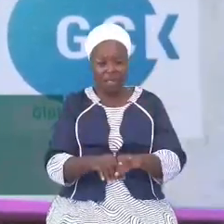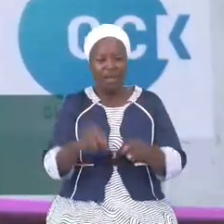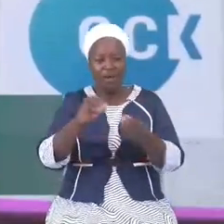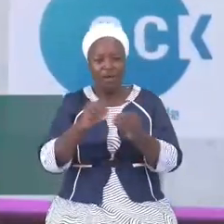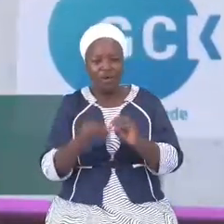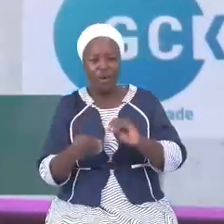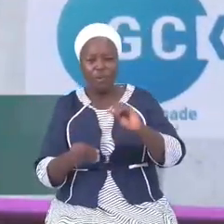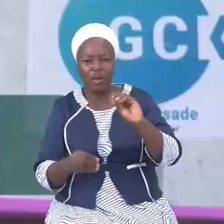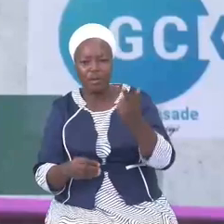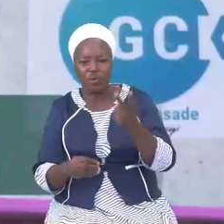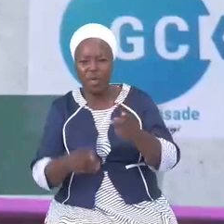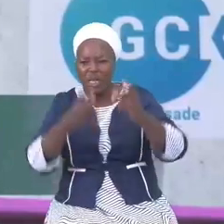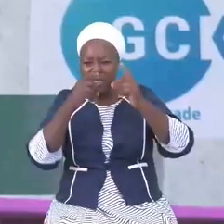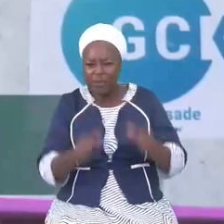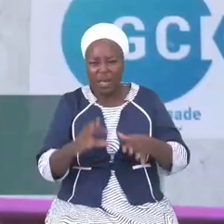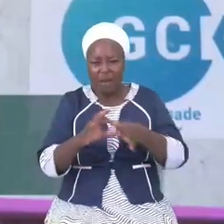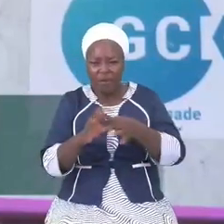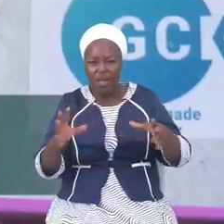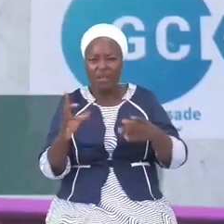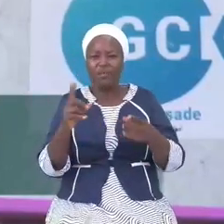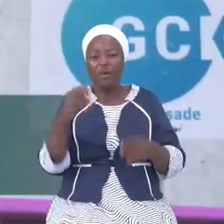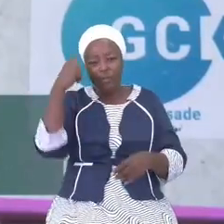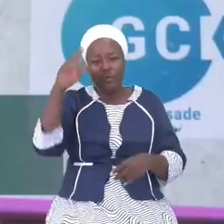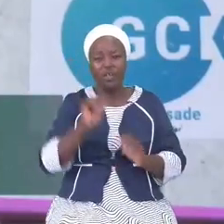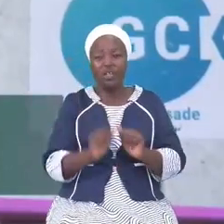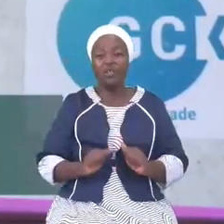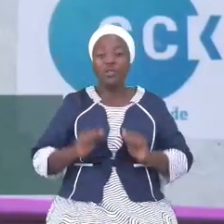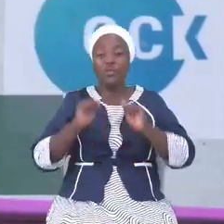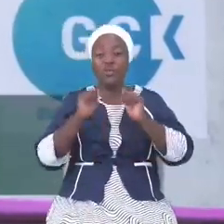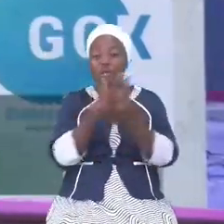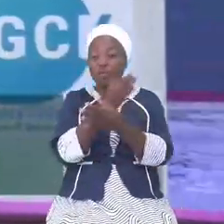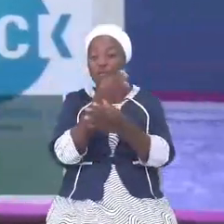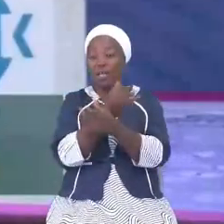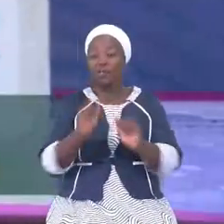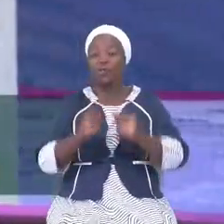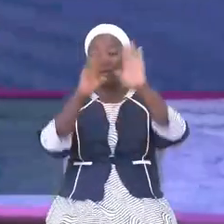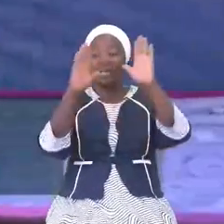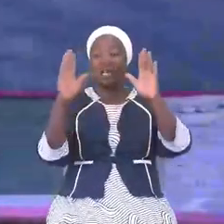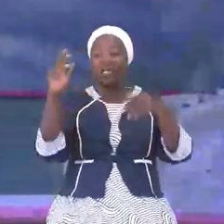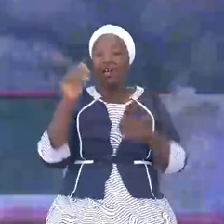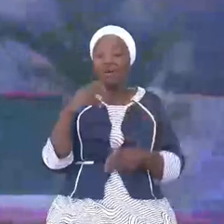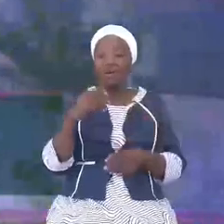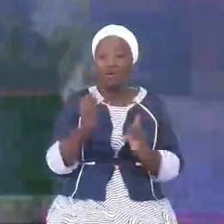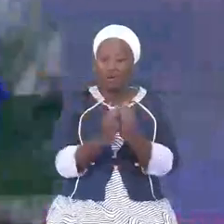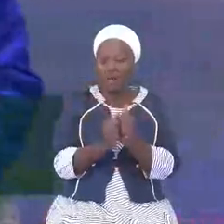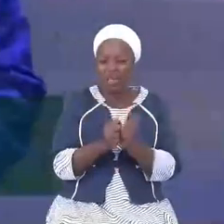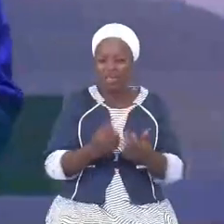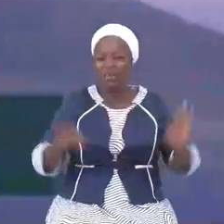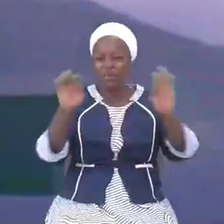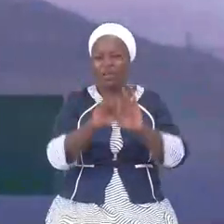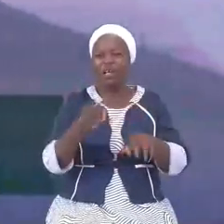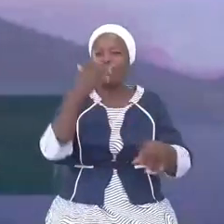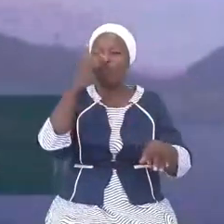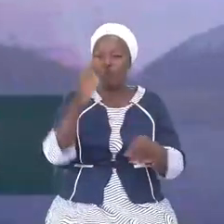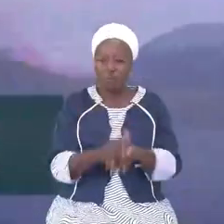pour la soumission avec de précieux vœux. Il vient encore et dit de nouveaux jours sont